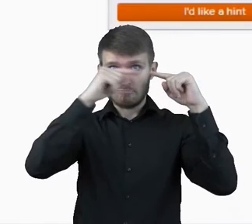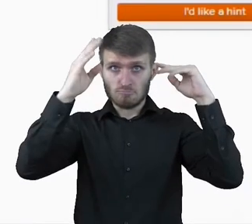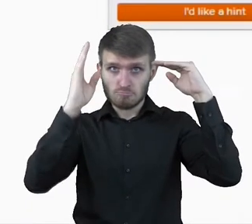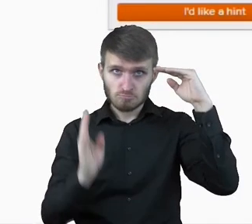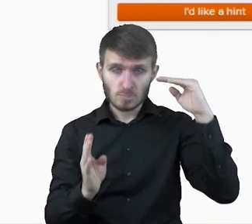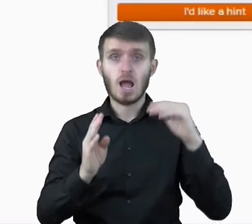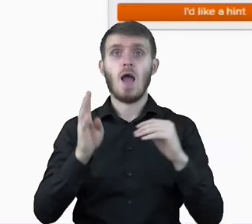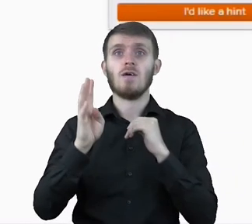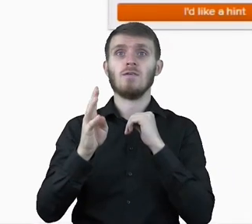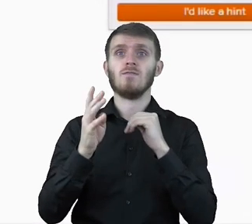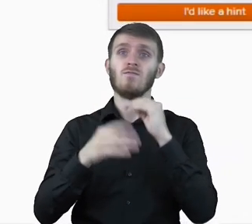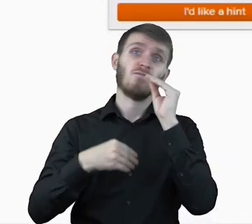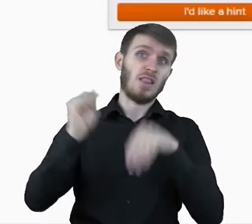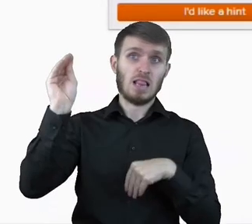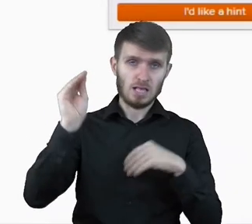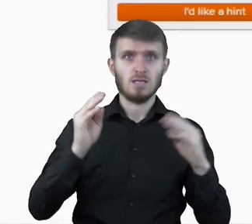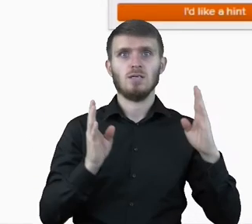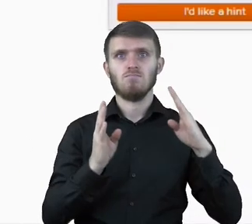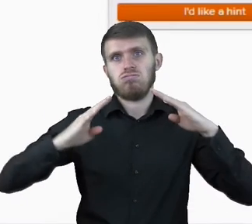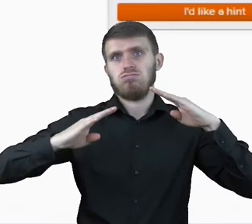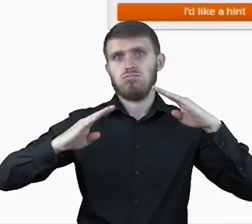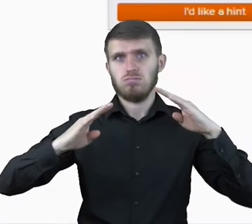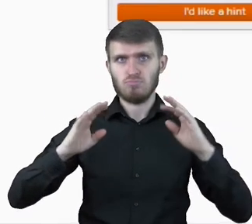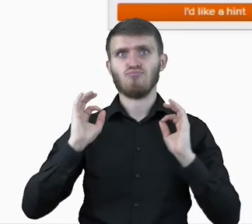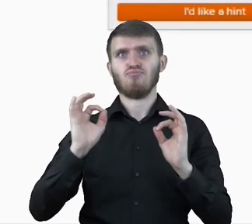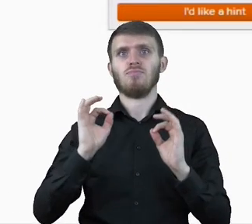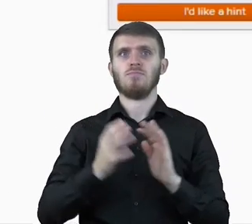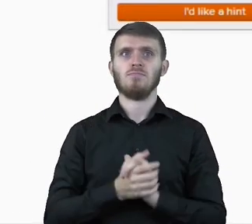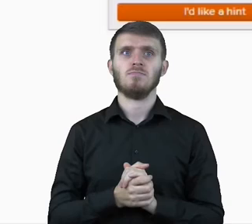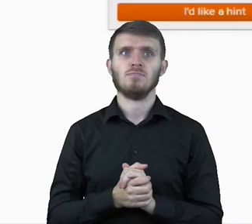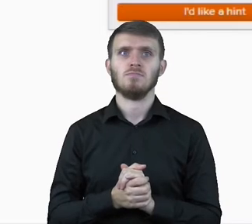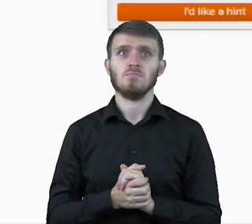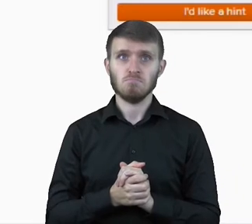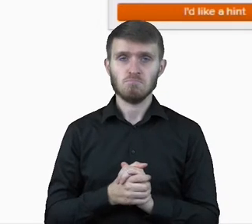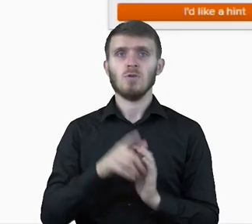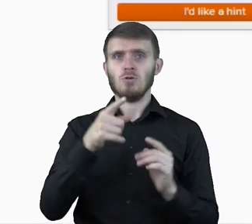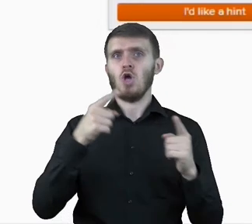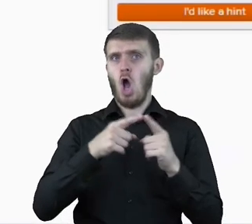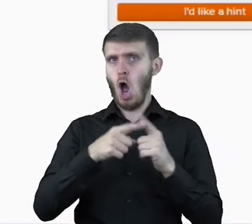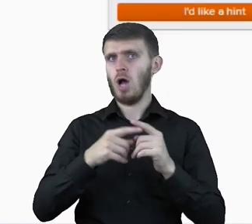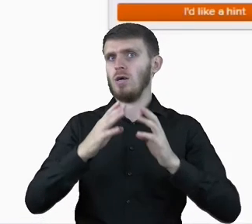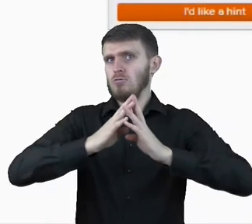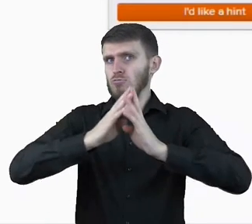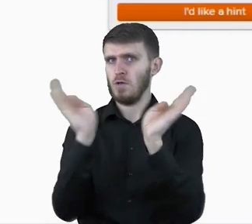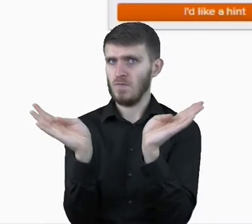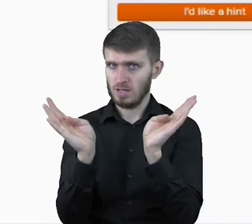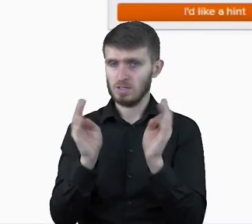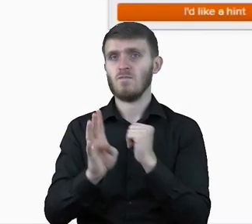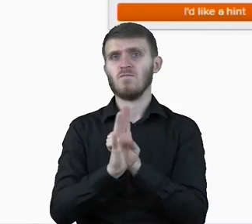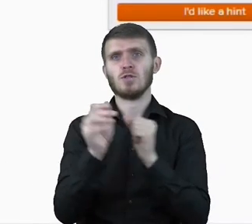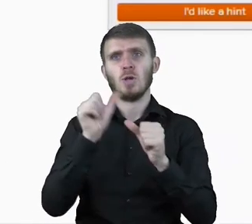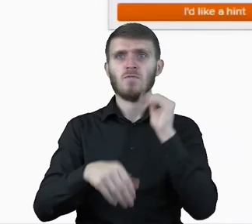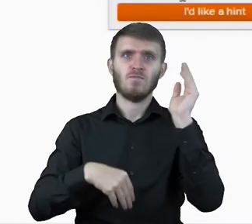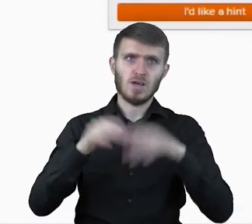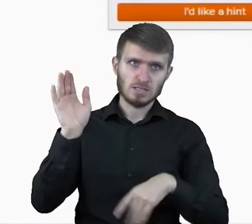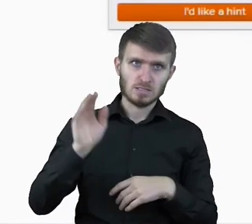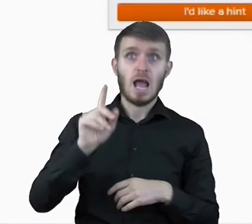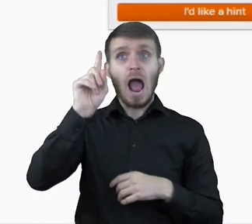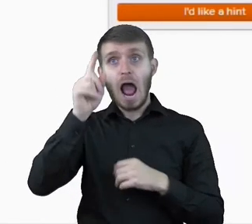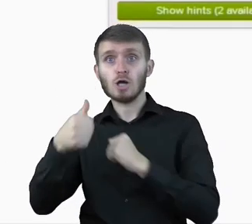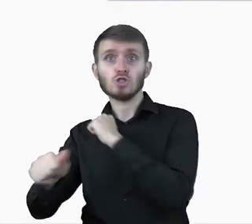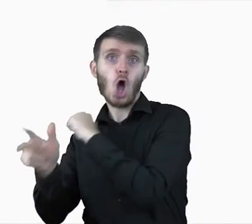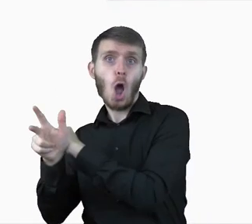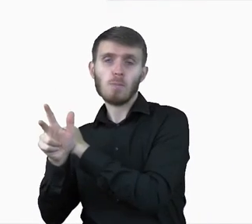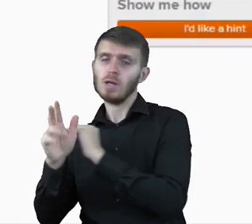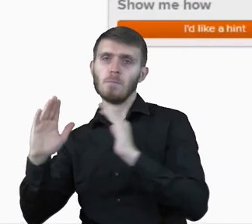stopni. Zatem będzie to kąt rozwarty. Kąt rozwarty jest większy niż 90 stopni, ale mniejszy niż